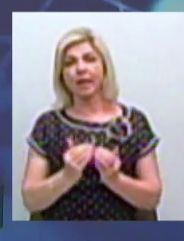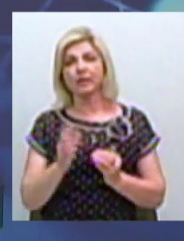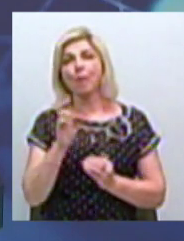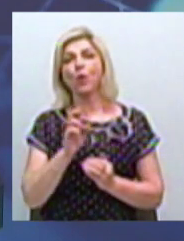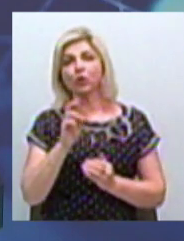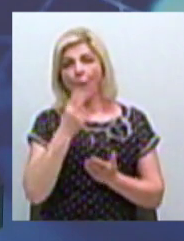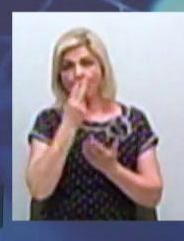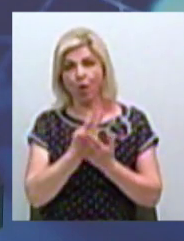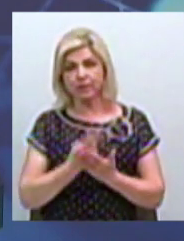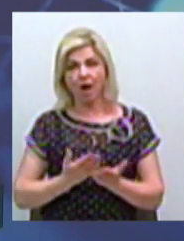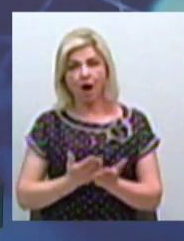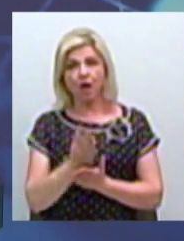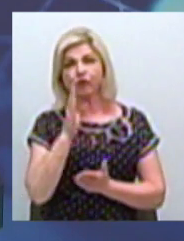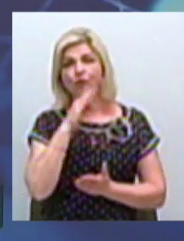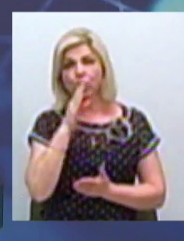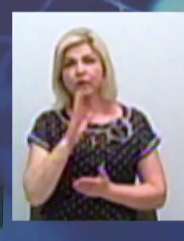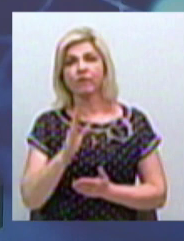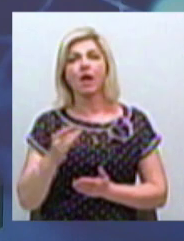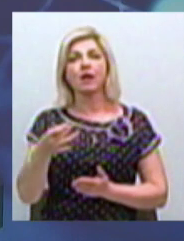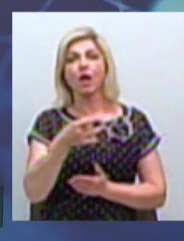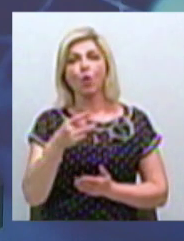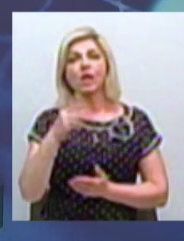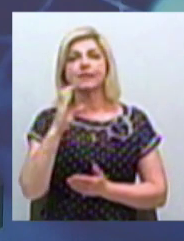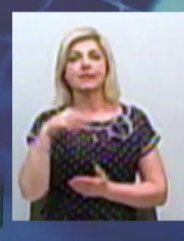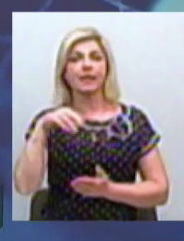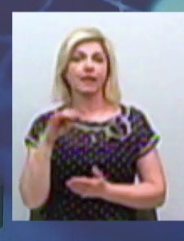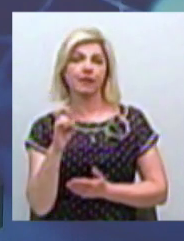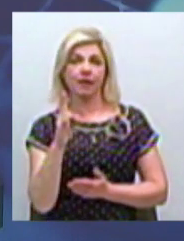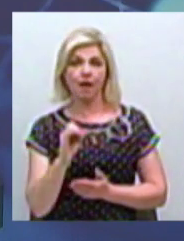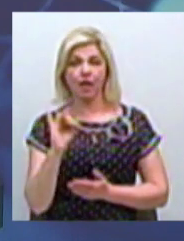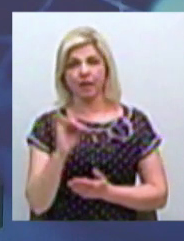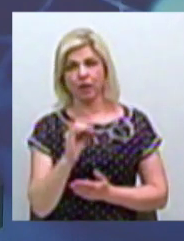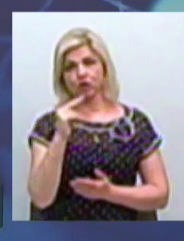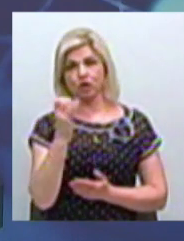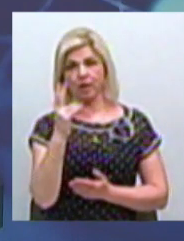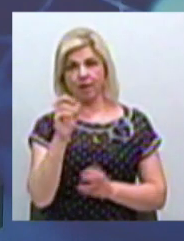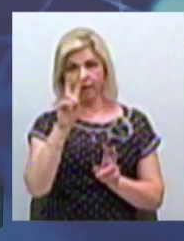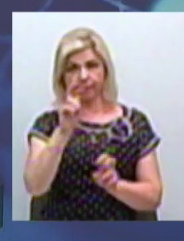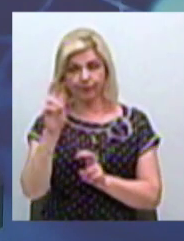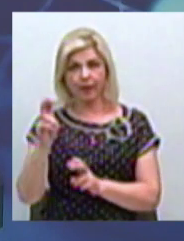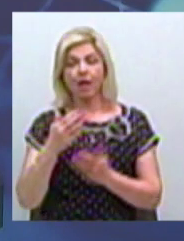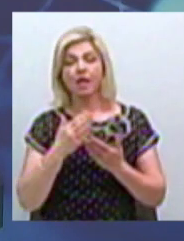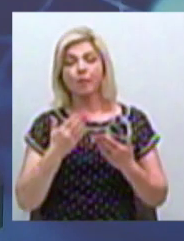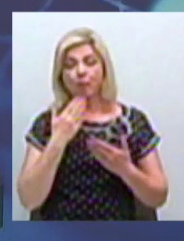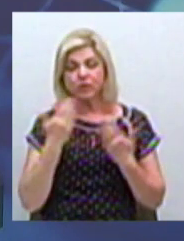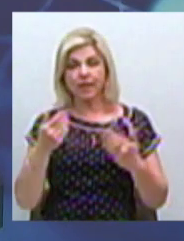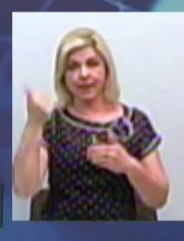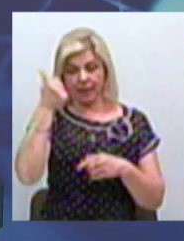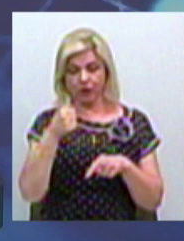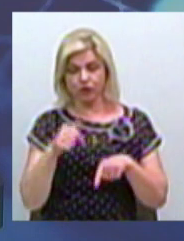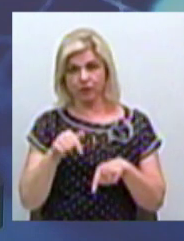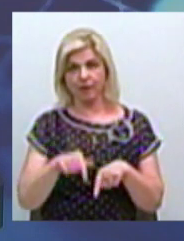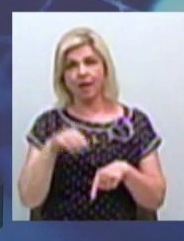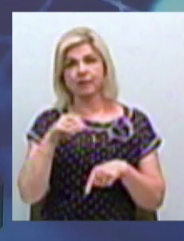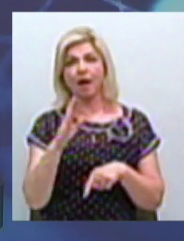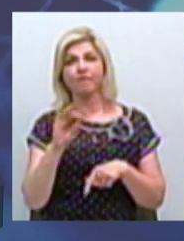показників якості води в районах пляжів Стрілка і Чайка станом на останній тиждень травня